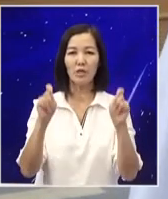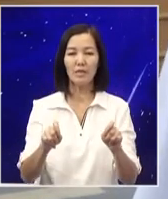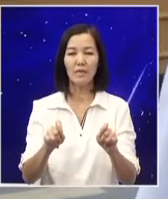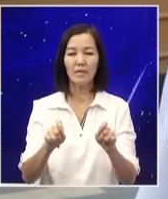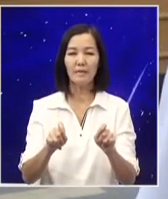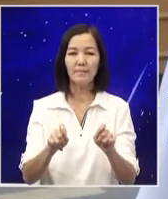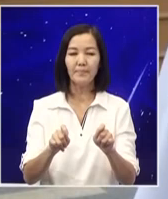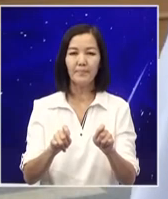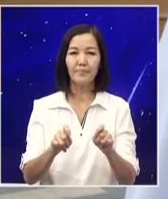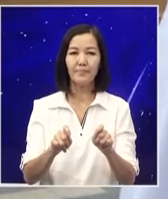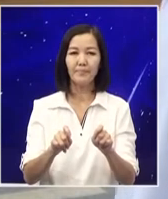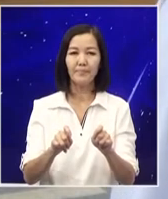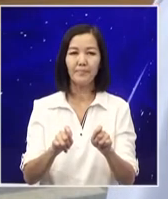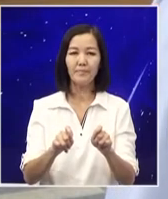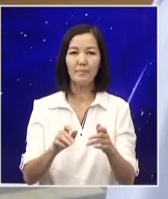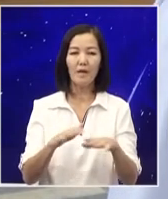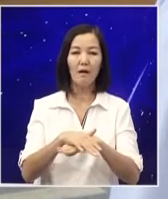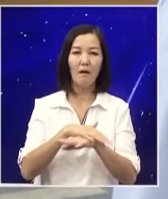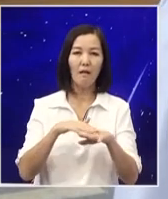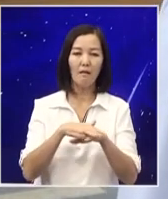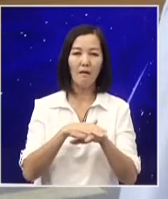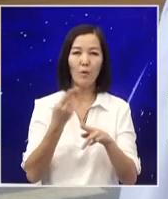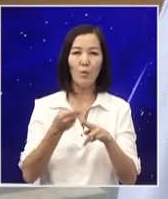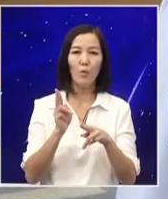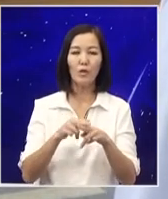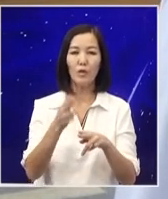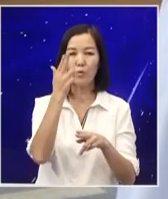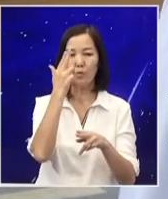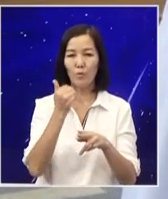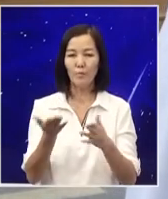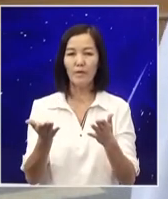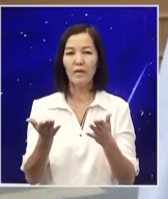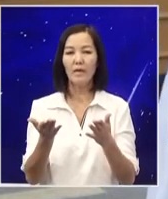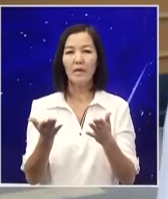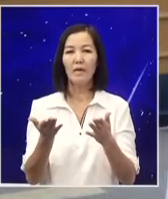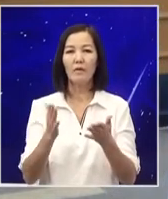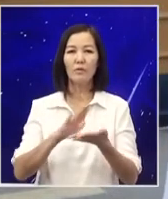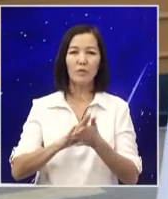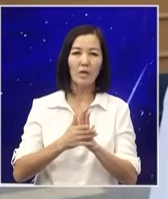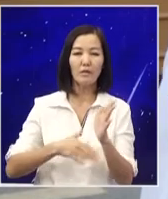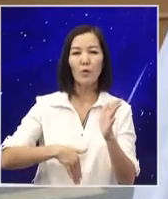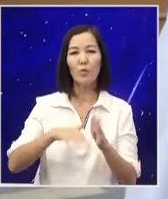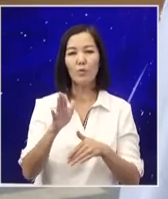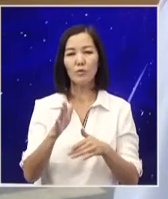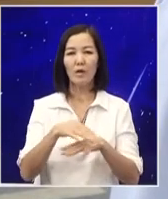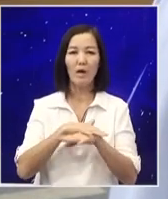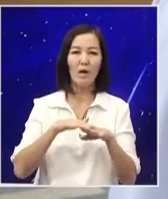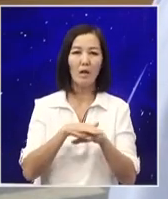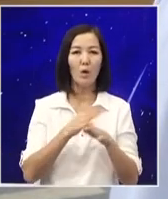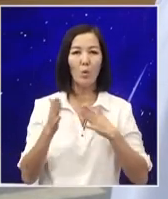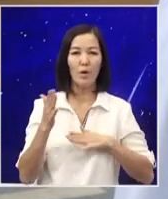болды. Соған халыққа өте ыңғайлы маршрут, бәрі халық қуанып мақтап